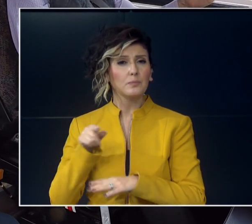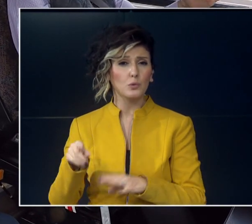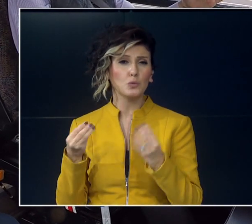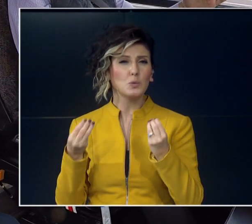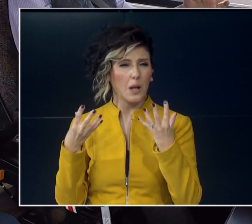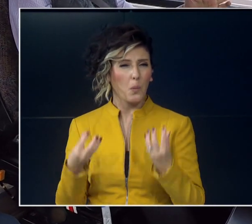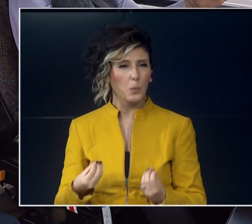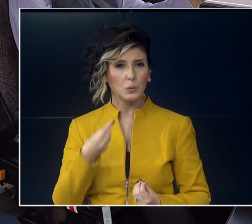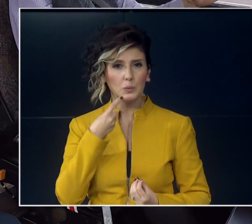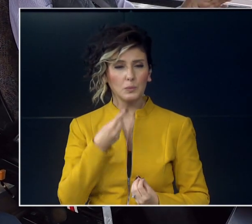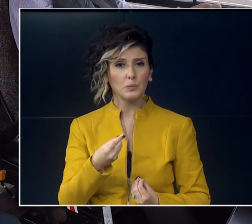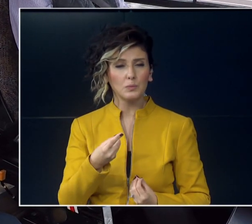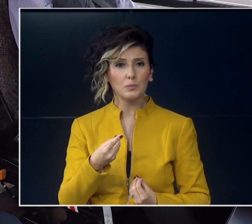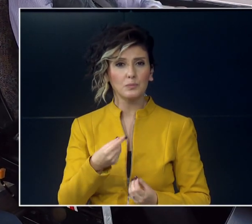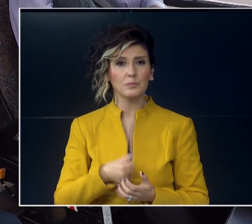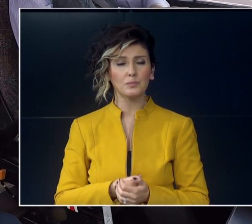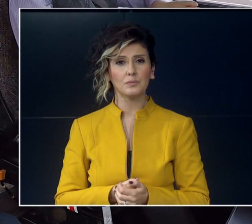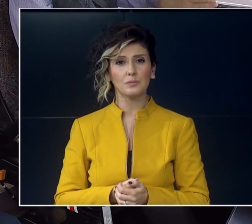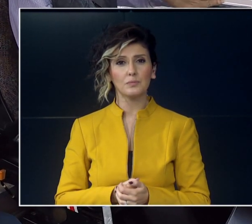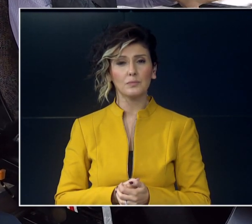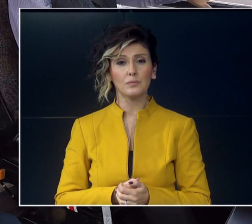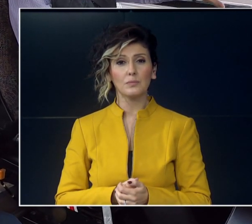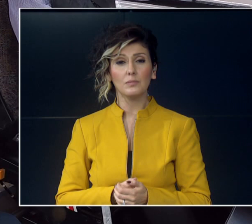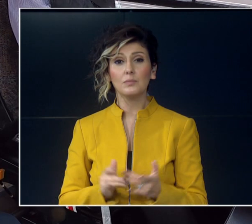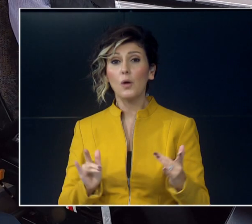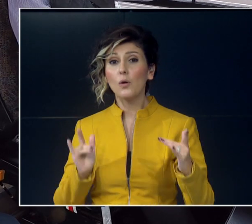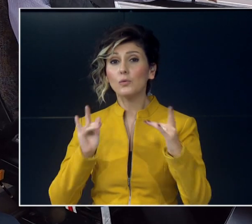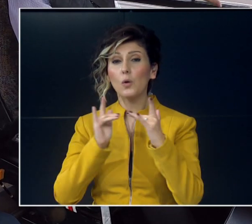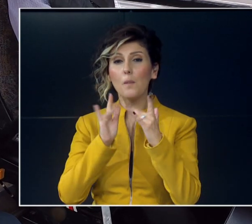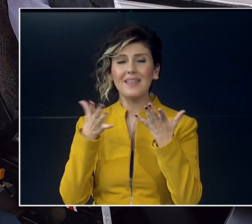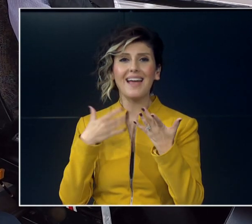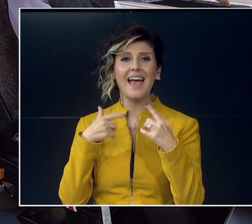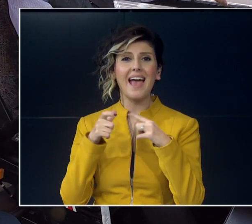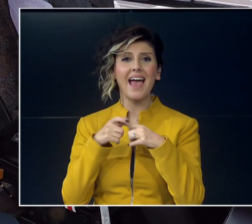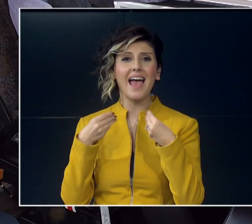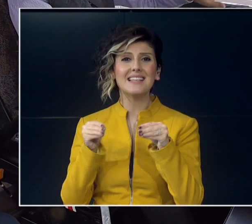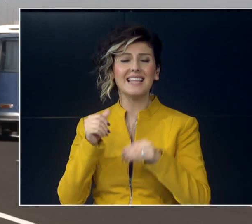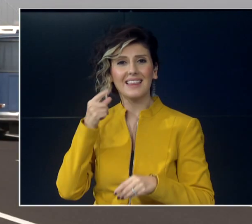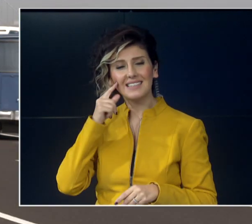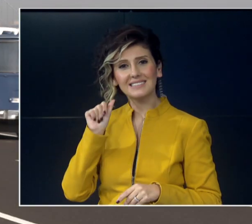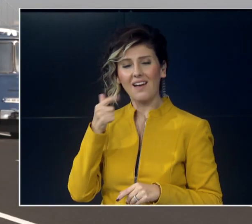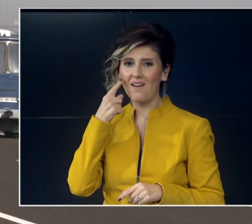güzel oldu. Hülko Bey köprüye daha bir estetik kazandırdı. Evet.